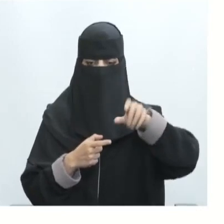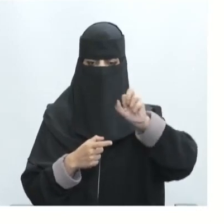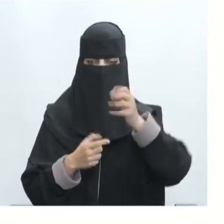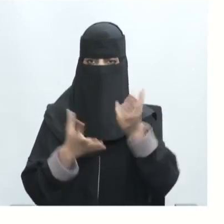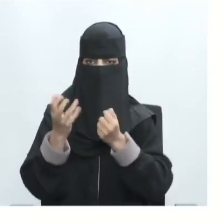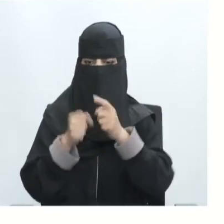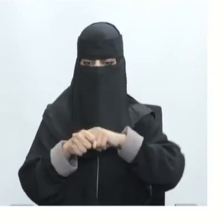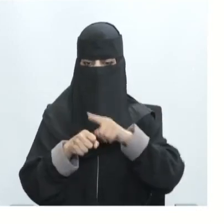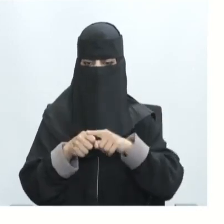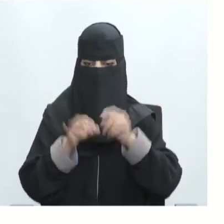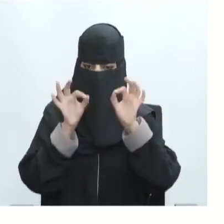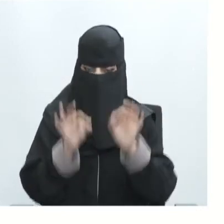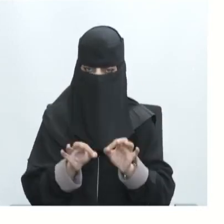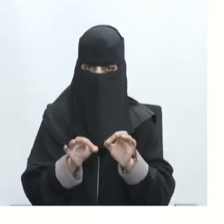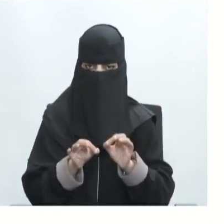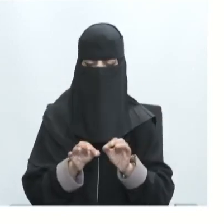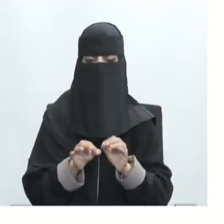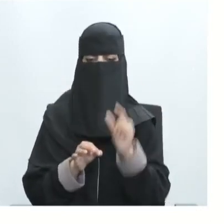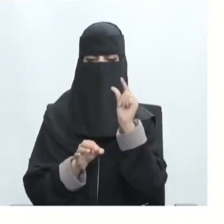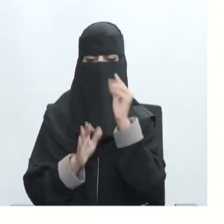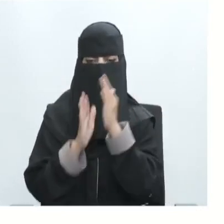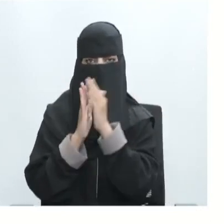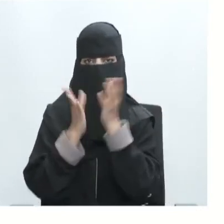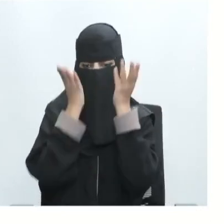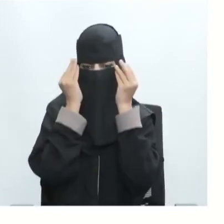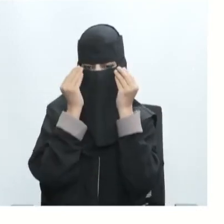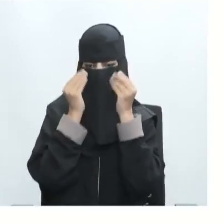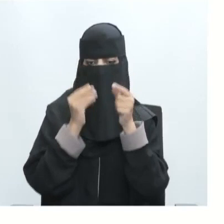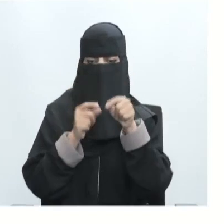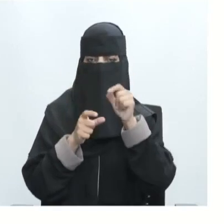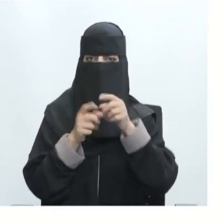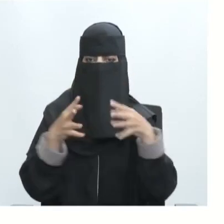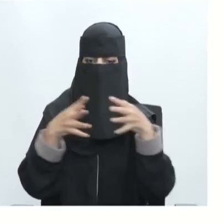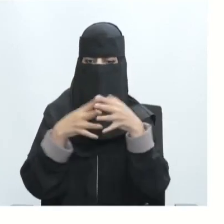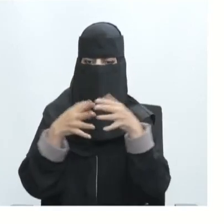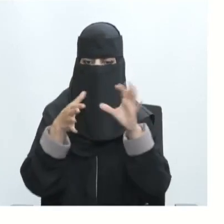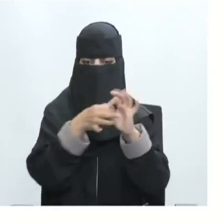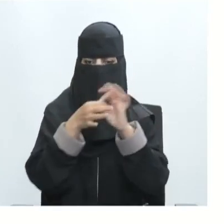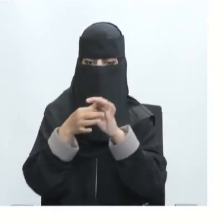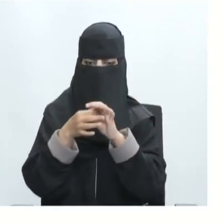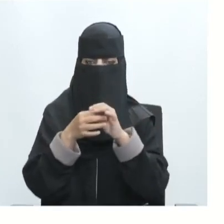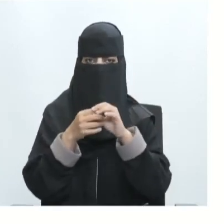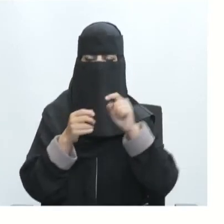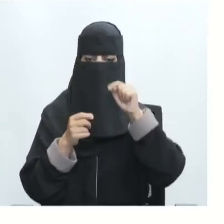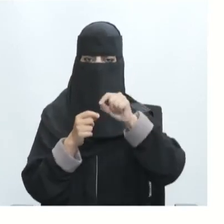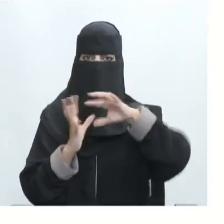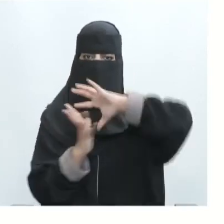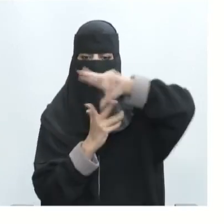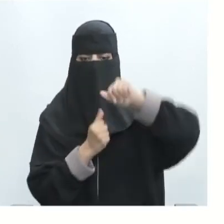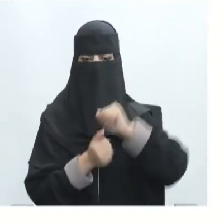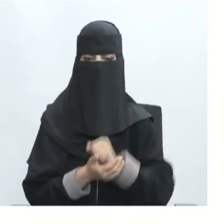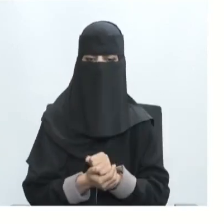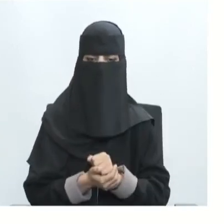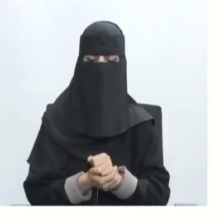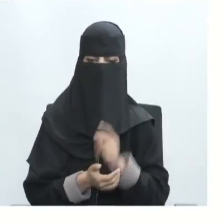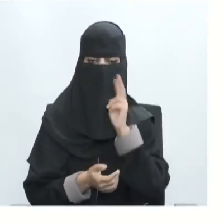منا يحتاج الى منطق ومناهج علميه في علاقاته بالعالم